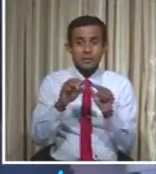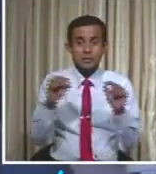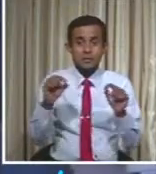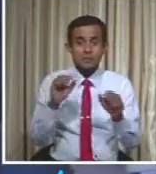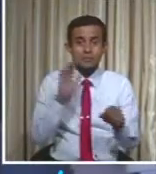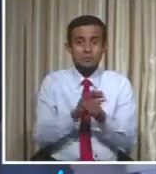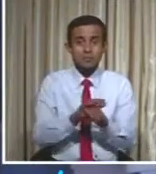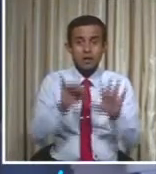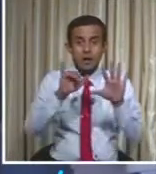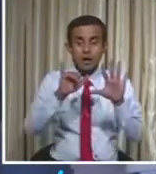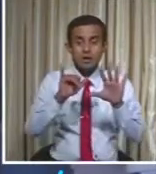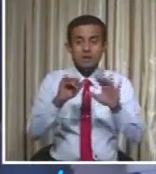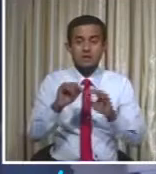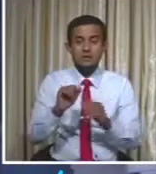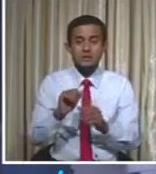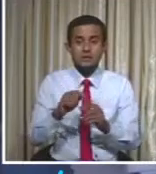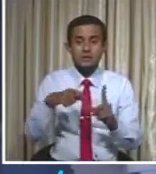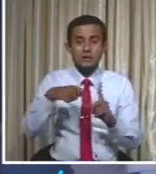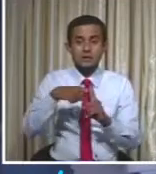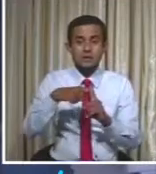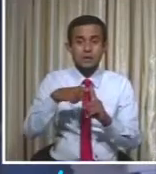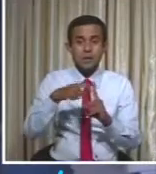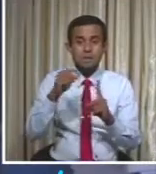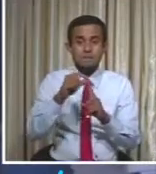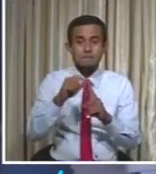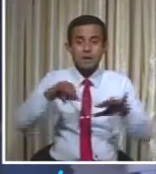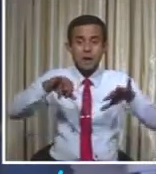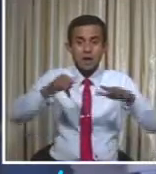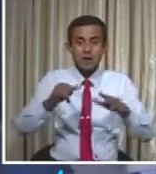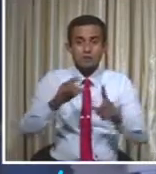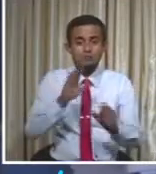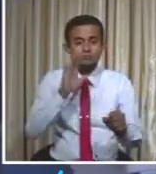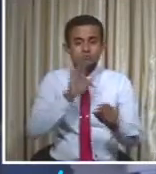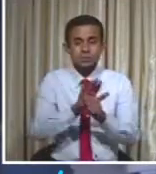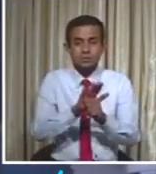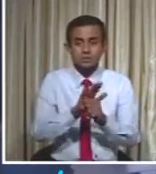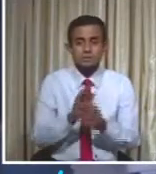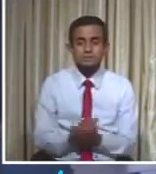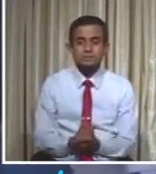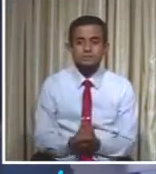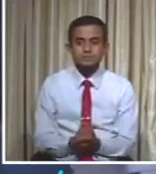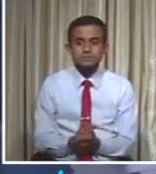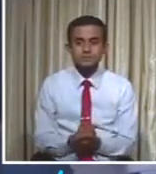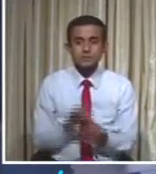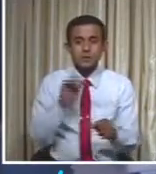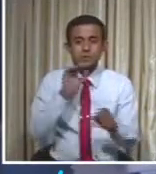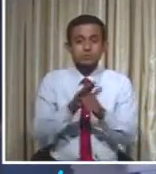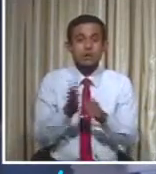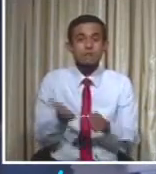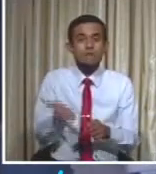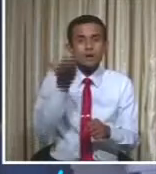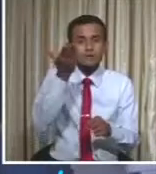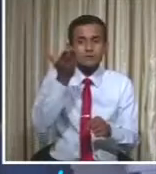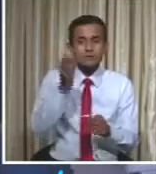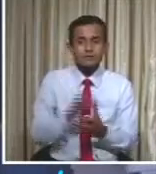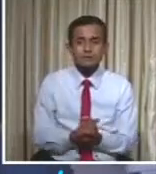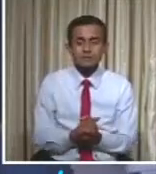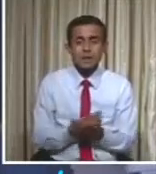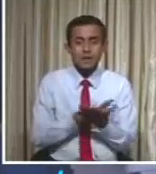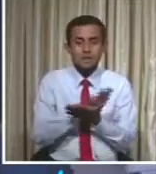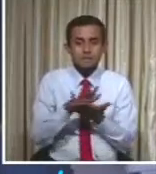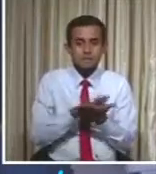ඇති වෙනවා. කිලෝ පැස්කල් 600ක පීඩනයක් ඇති වෙනවා. ඒ කියන්නේ පීඩනය වැඩි වෙනවා. ඉතා